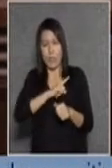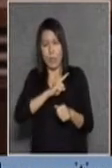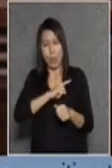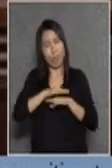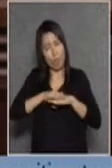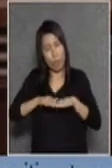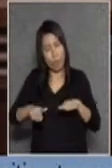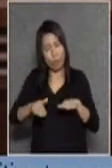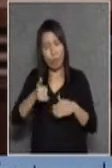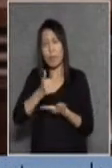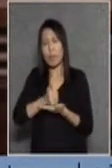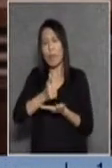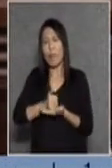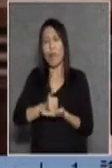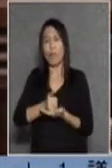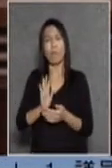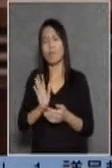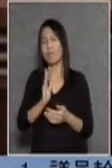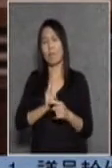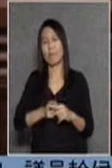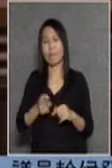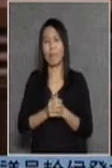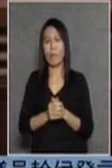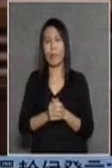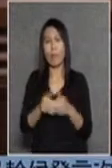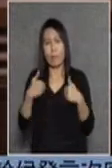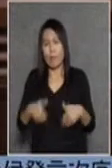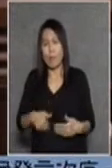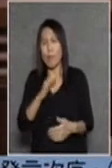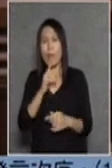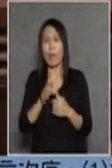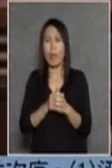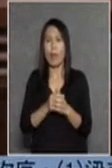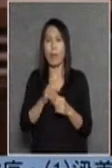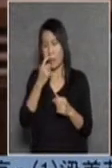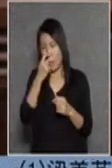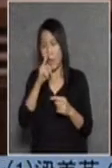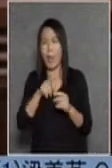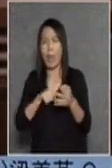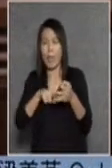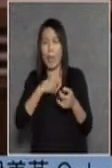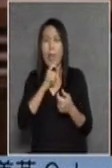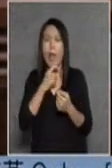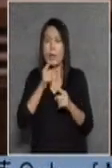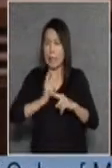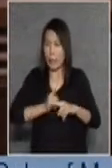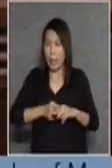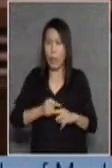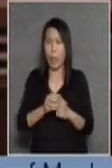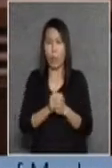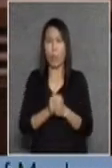的地位裡面，其實我們不是的，其實個地位係非常之，英文嚟講 precarious， 即係一個非常之